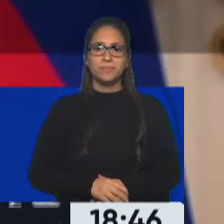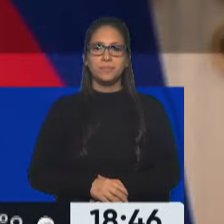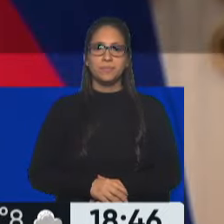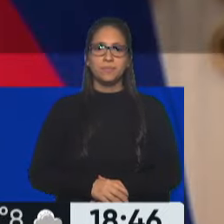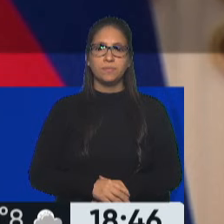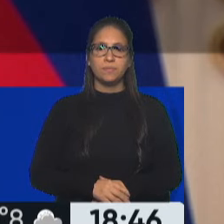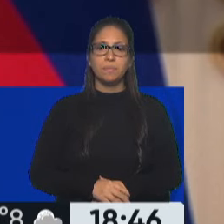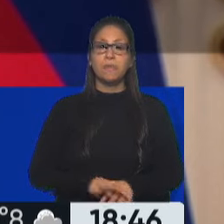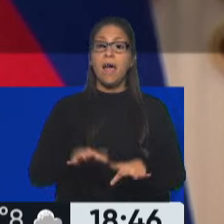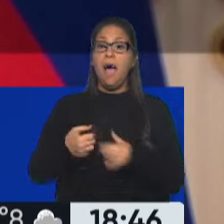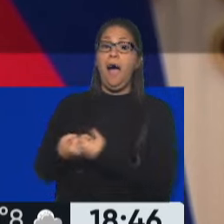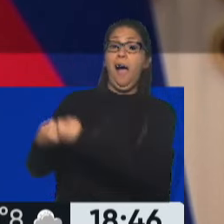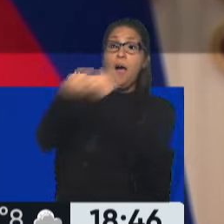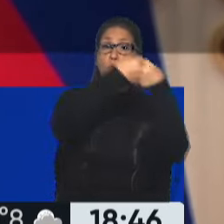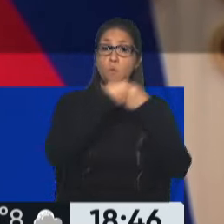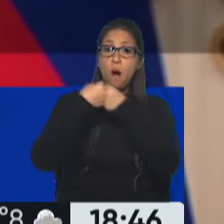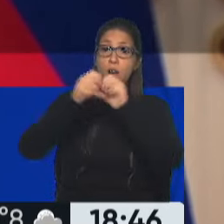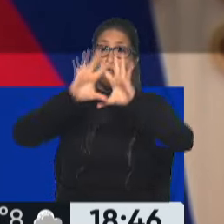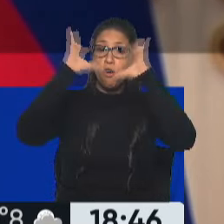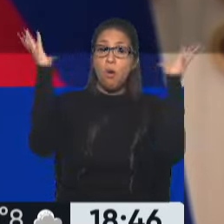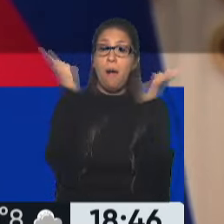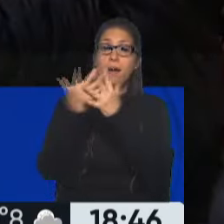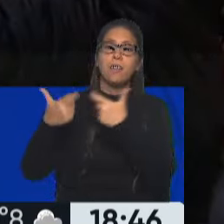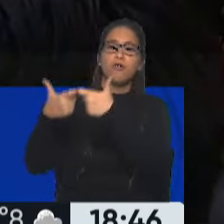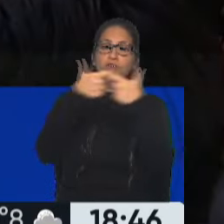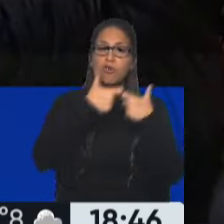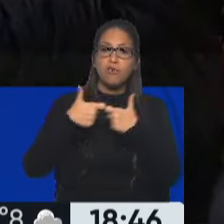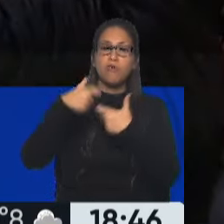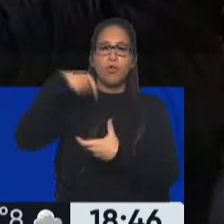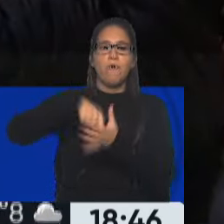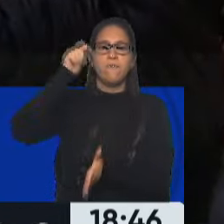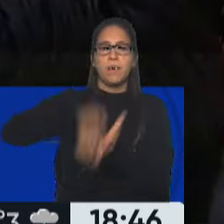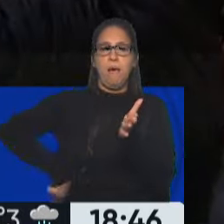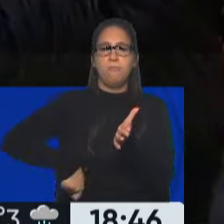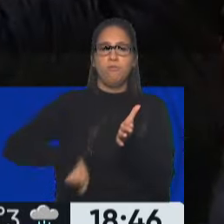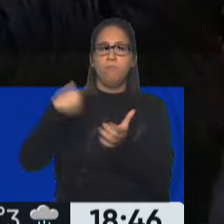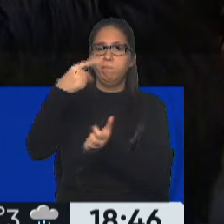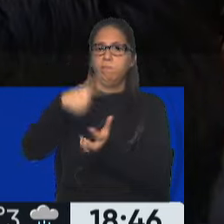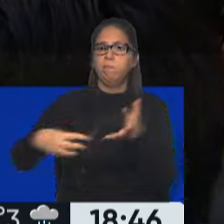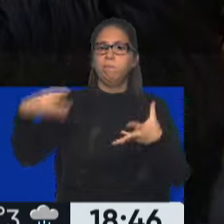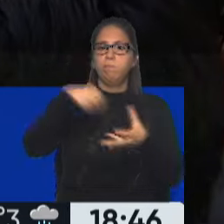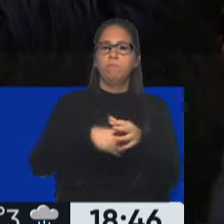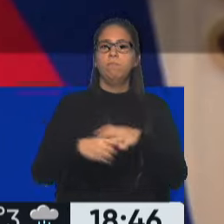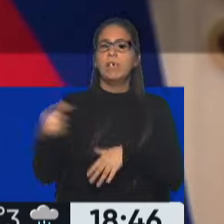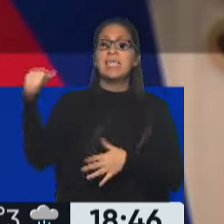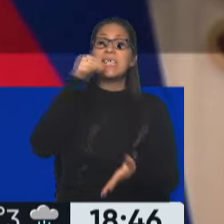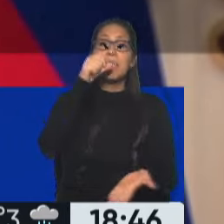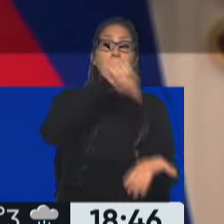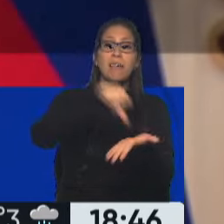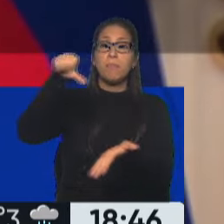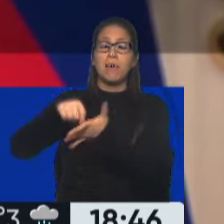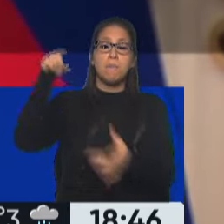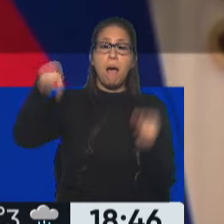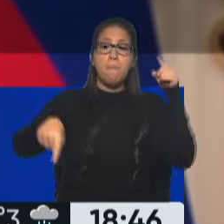По итогам подписан новый межгосударственный договор о всеобъемлющем стратегическом партнерстве. В этой